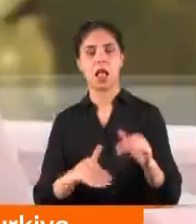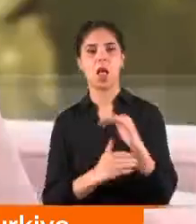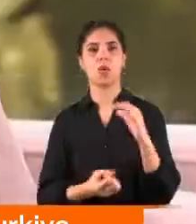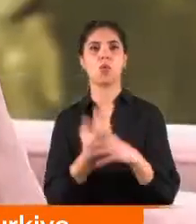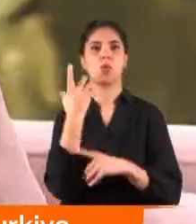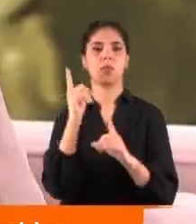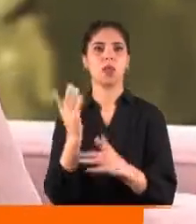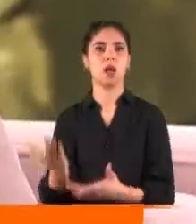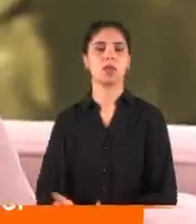bir hayat kuracaktı